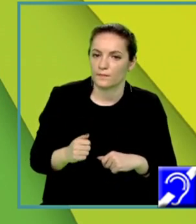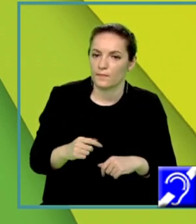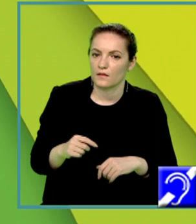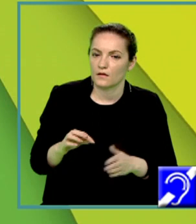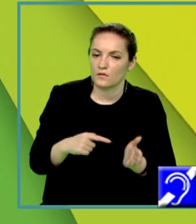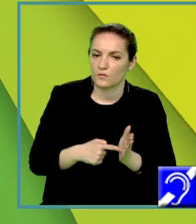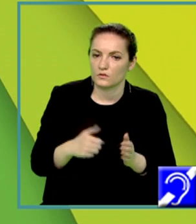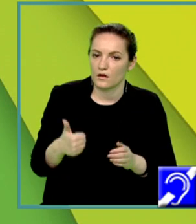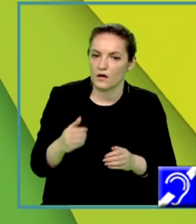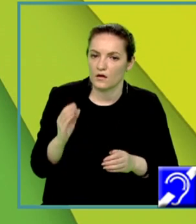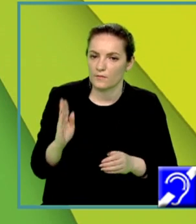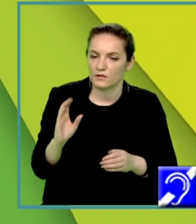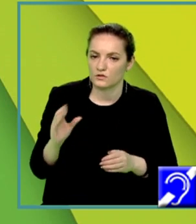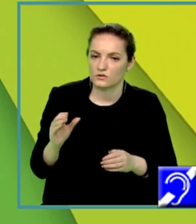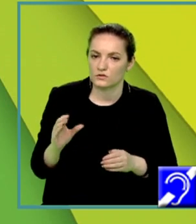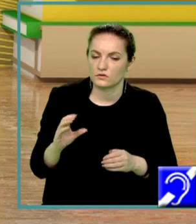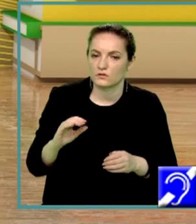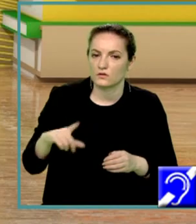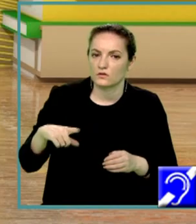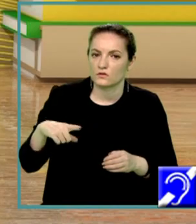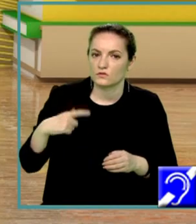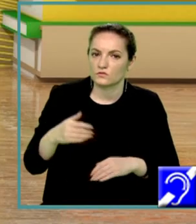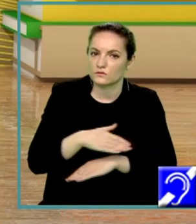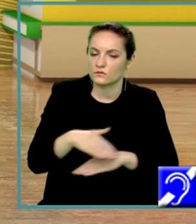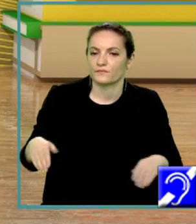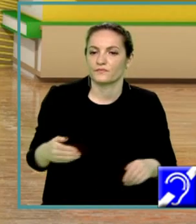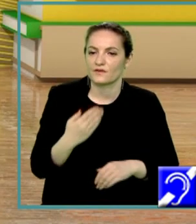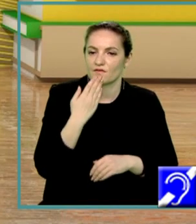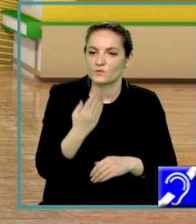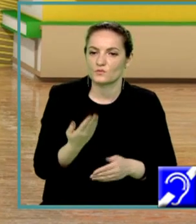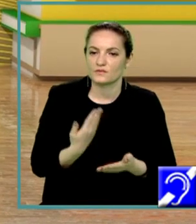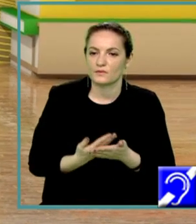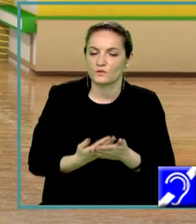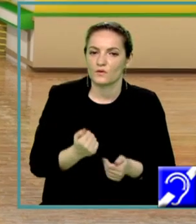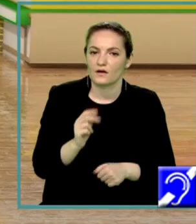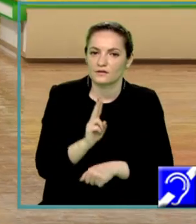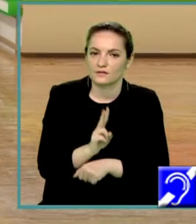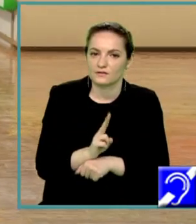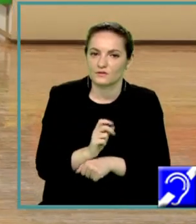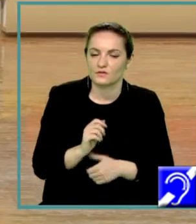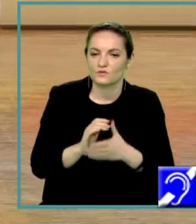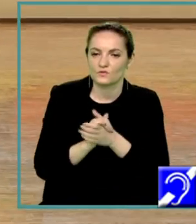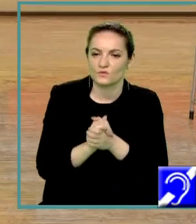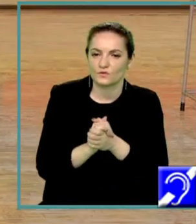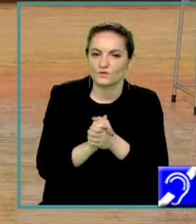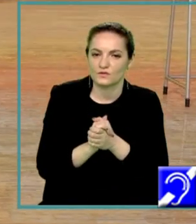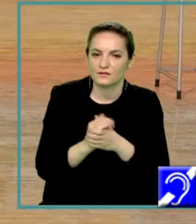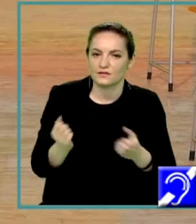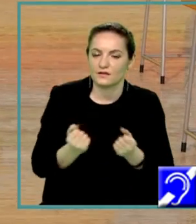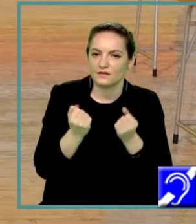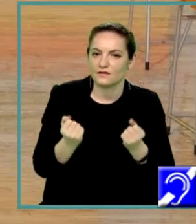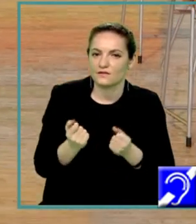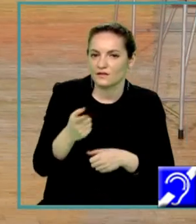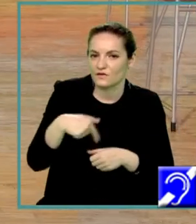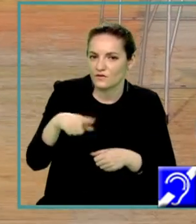C sunt coliniare. Eu vă mulțumesc pentru atenție, vă doresc succes în activitatea